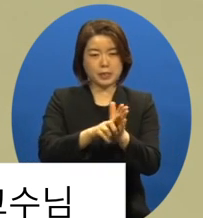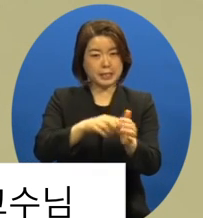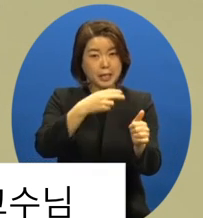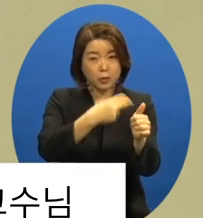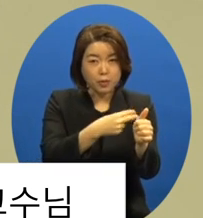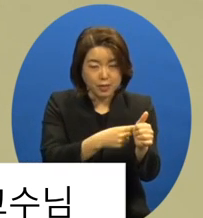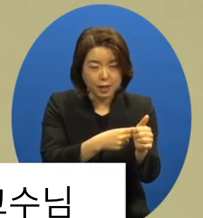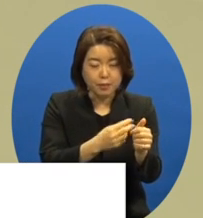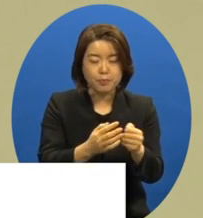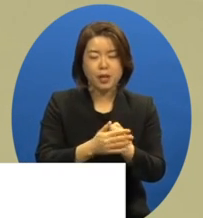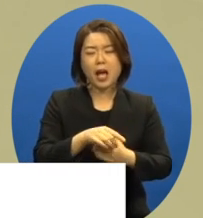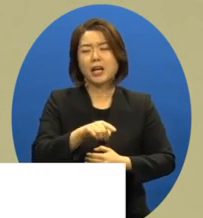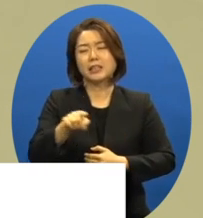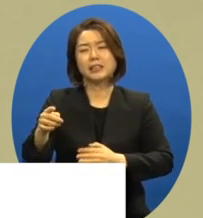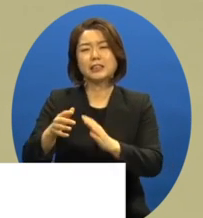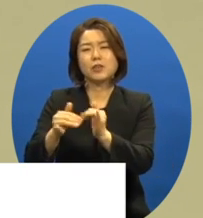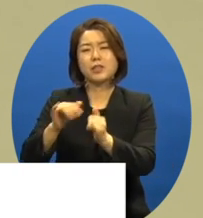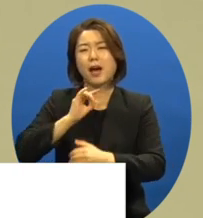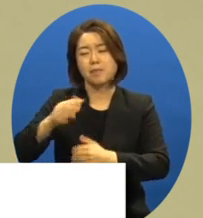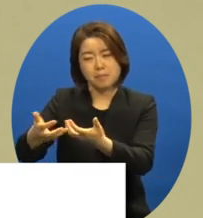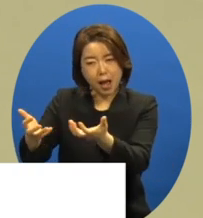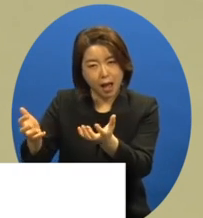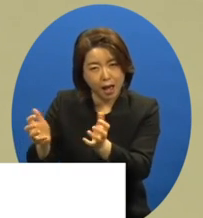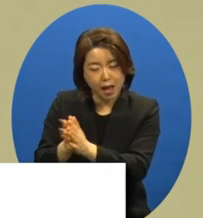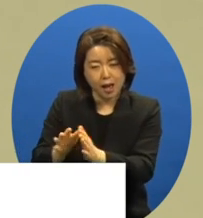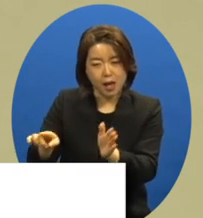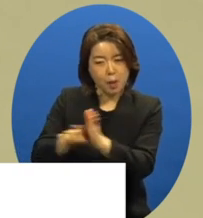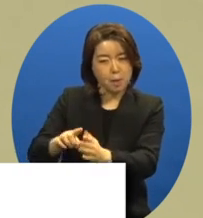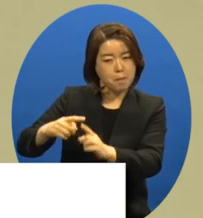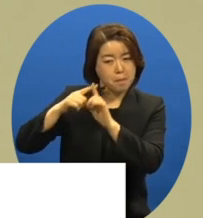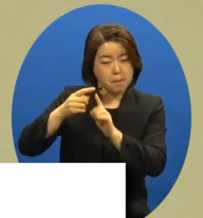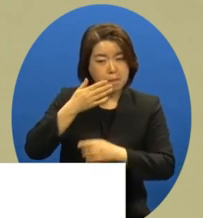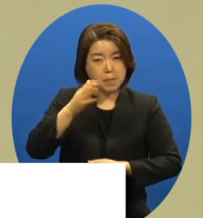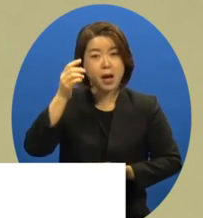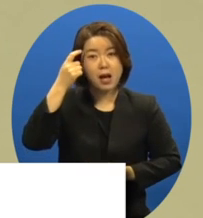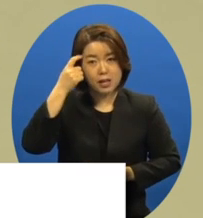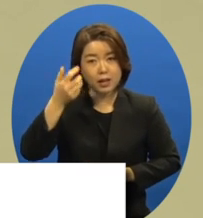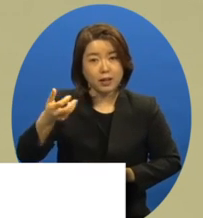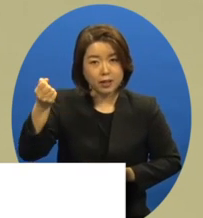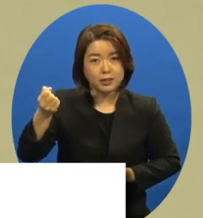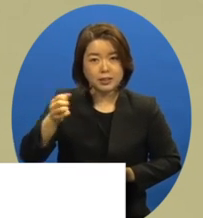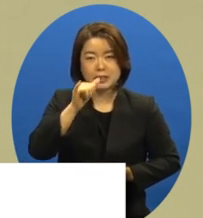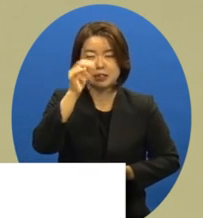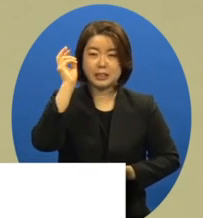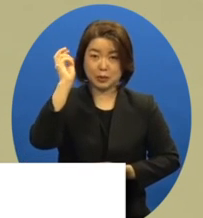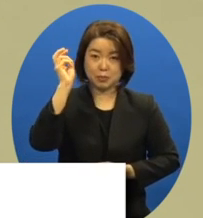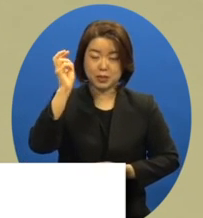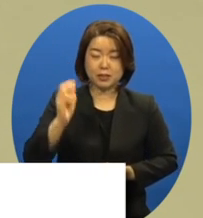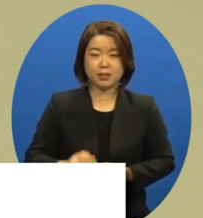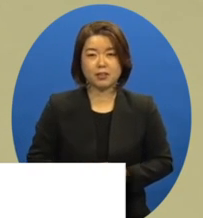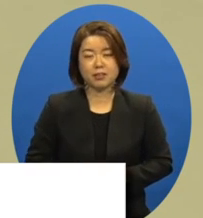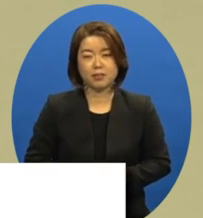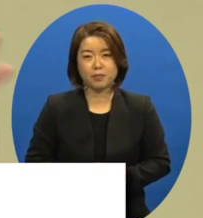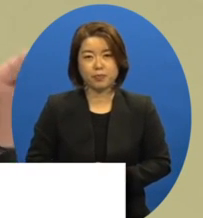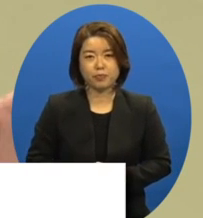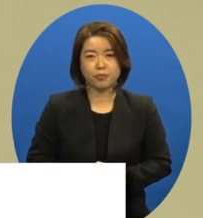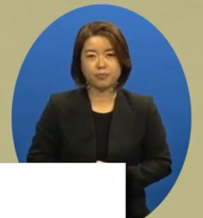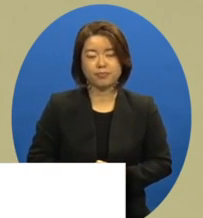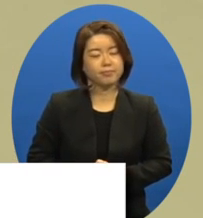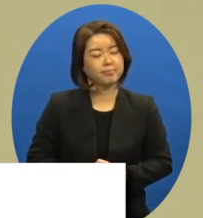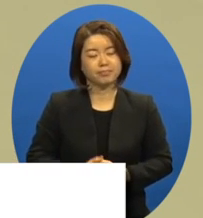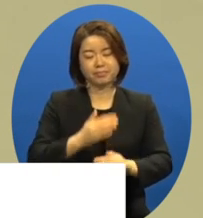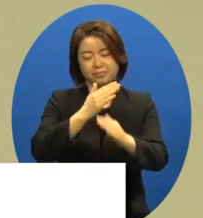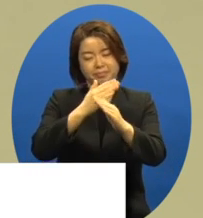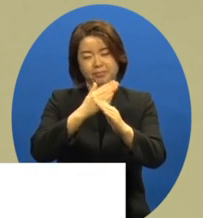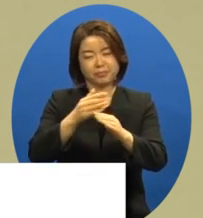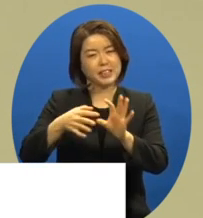교수님, 그런 분들이나 순교할 수 있지 않겠나 생각하는 분도 있을지 모르겠습니다. 전혀